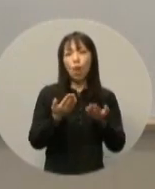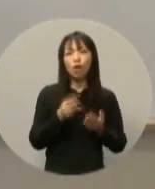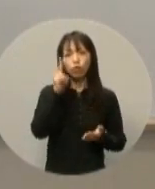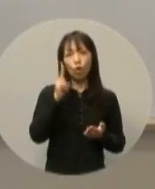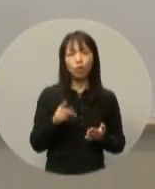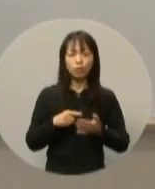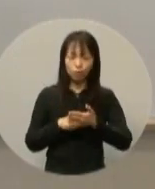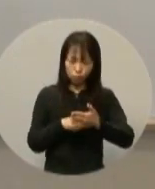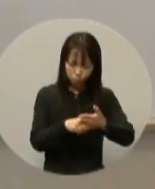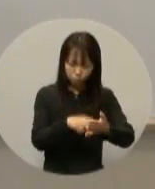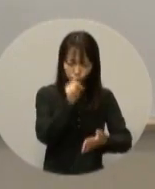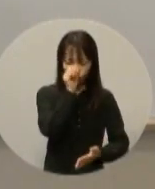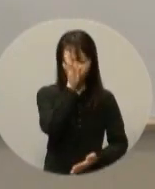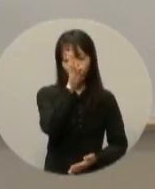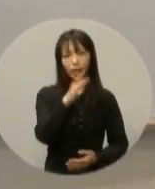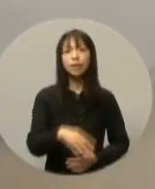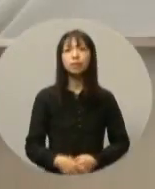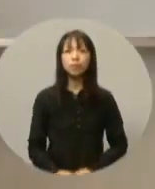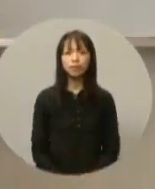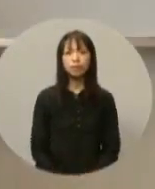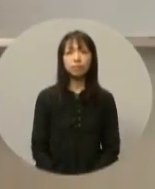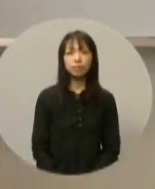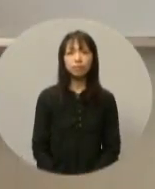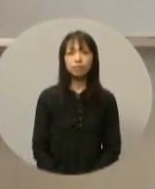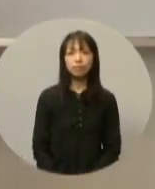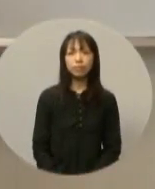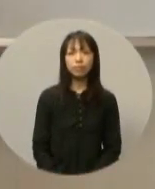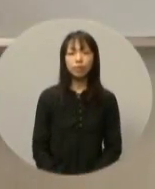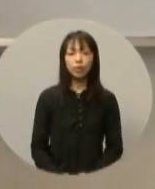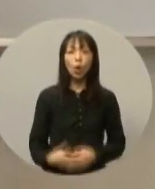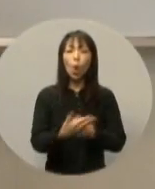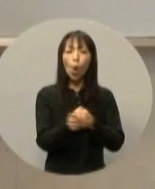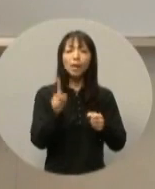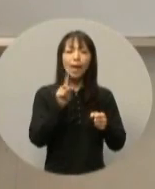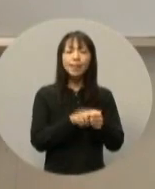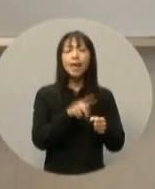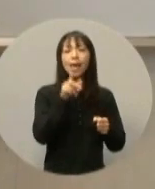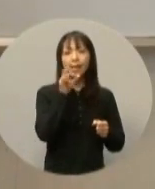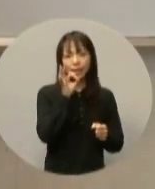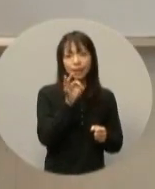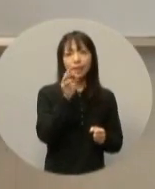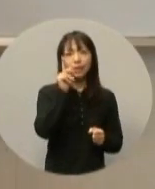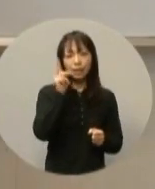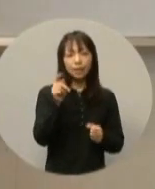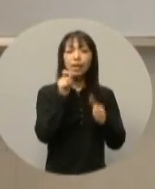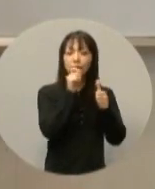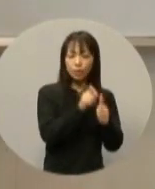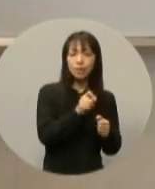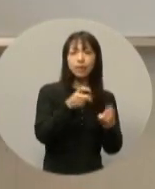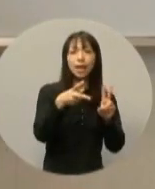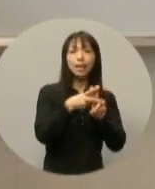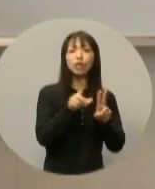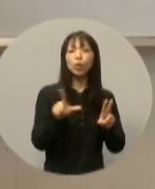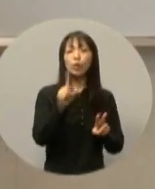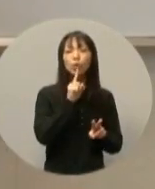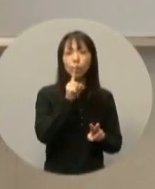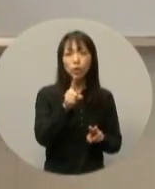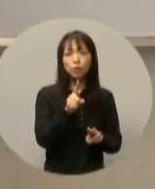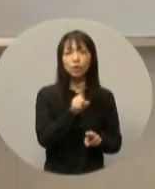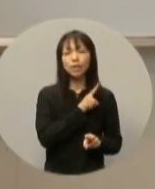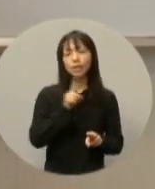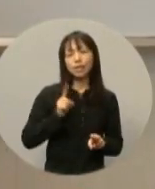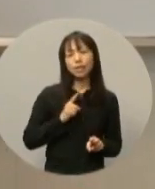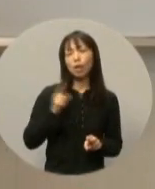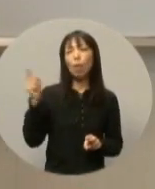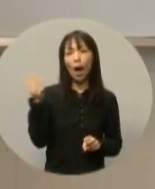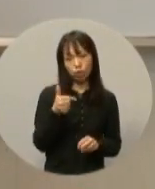務めてまいりますのでよろしくお願いいたします保健年金科に配属になりました井上です1日でも早く